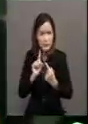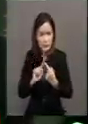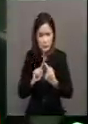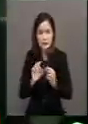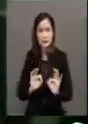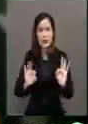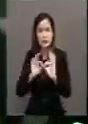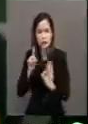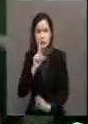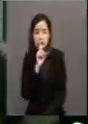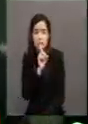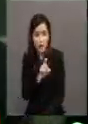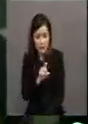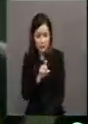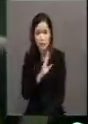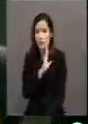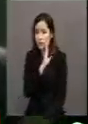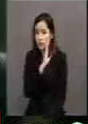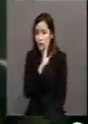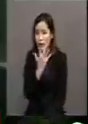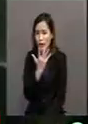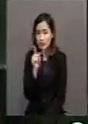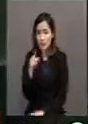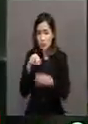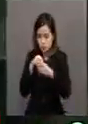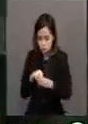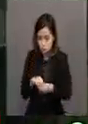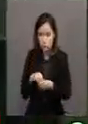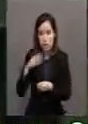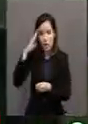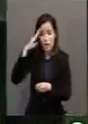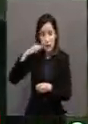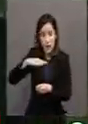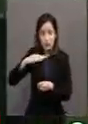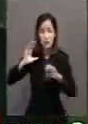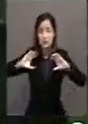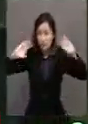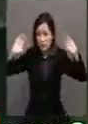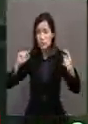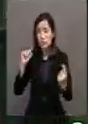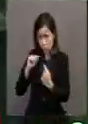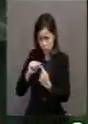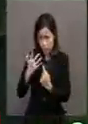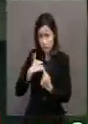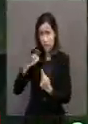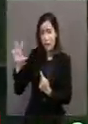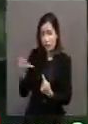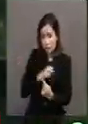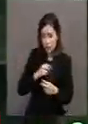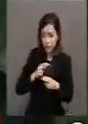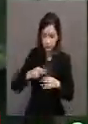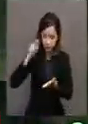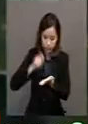ที่ต้องถามกลับมาว่าถ้าสมมุติว่าคุณอยู่ในบ้านพรรคราชการแล้วมันมีความเหมาะสมมั้ยถ้าเกิดสมมุติว่าเอาไปจด